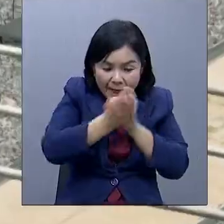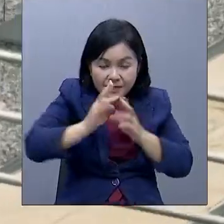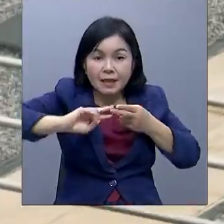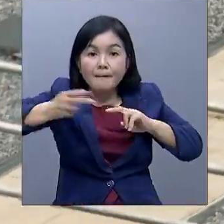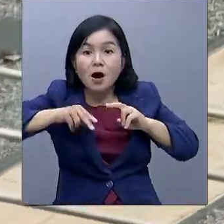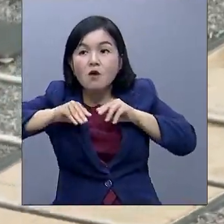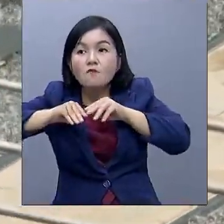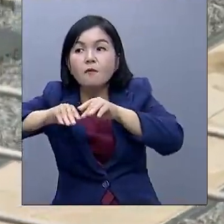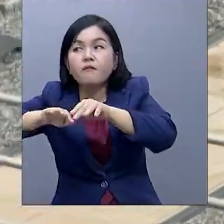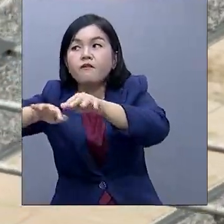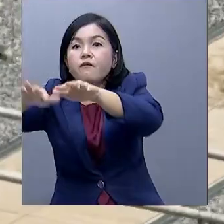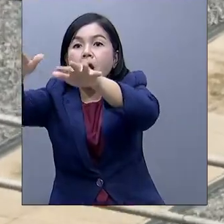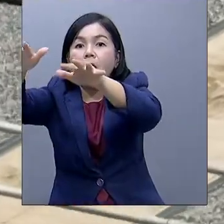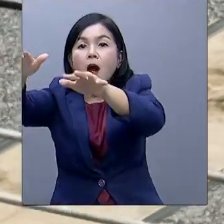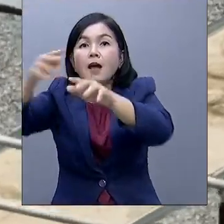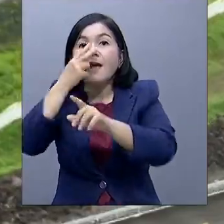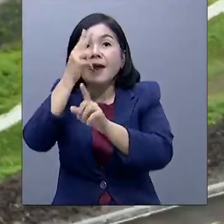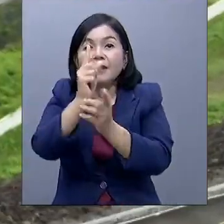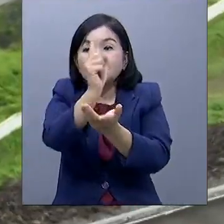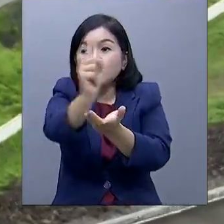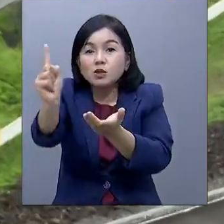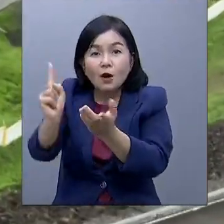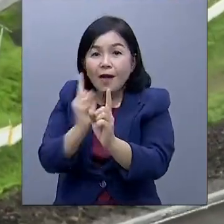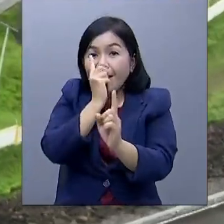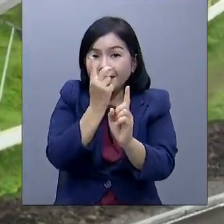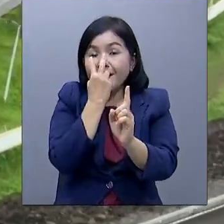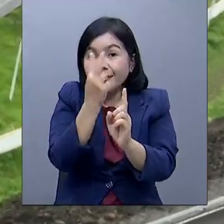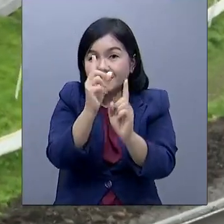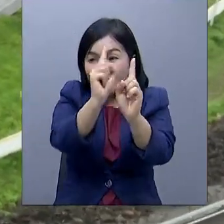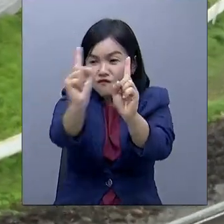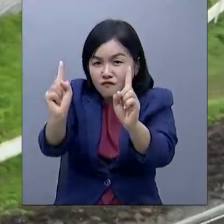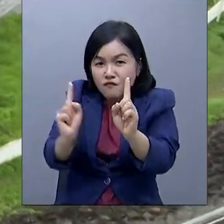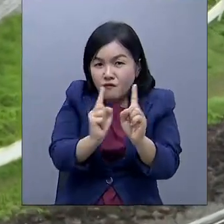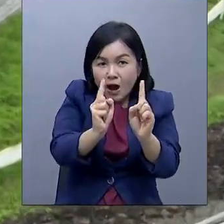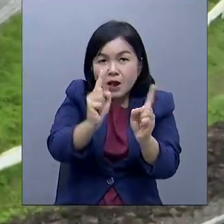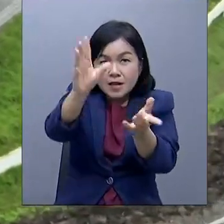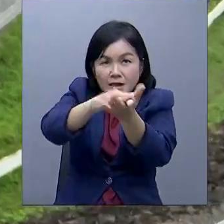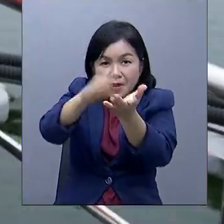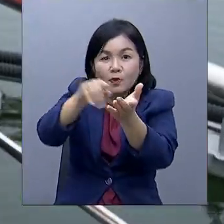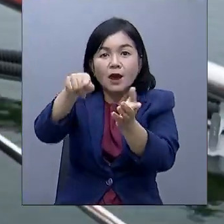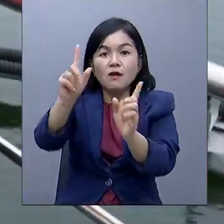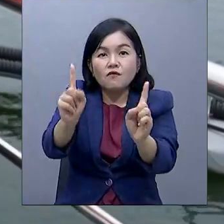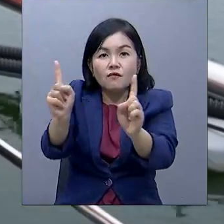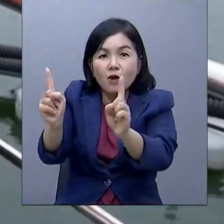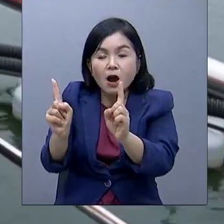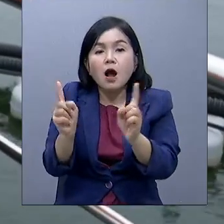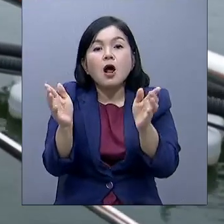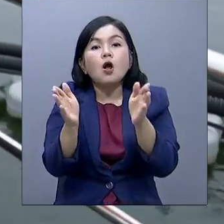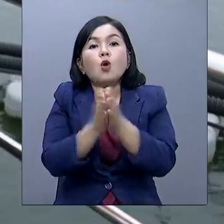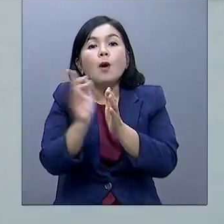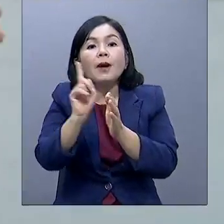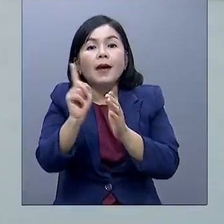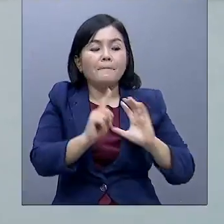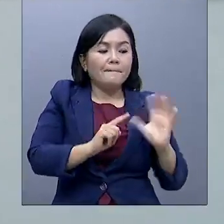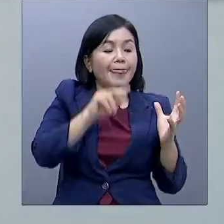บส่งที่อยู่ที่เห็นเสาส่งนู่นนะฮะ ครับผม ก็ส่งไปรวมกับทีนี้รวมกับตัวไหนรวมกับโรงไฟฟ้าพลัง